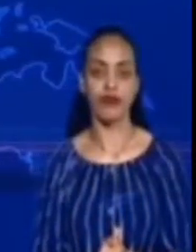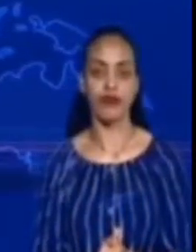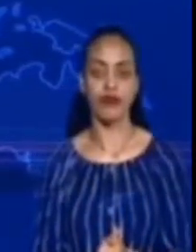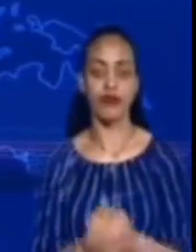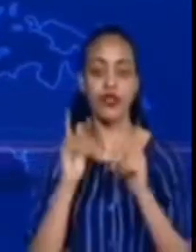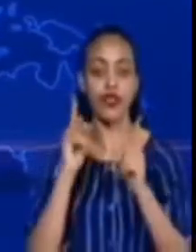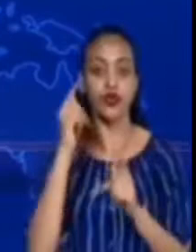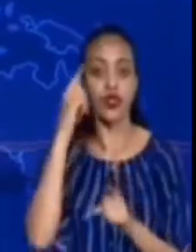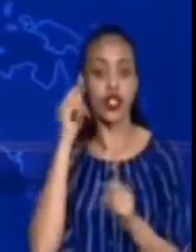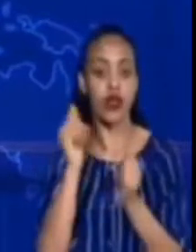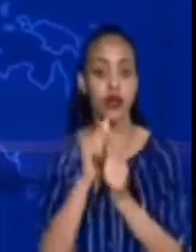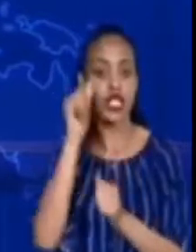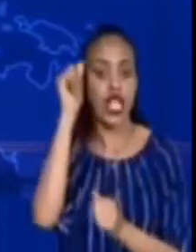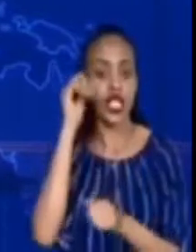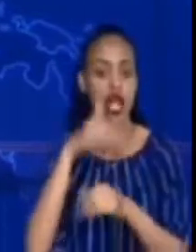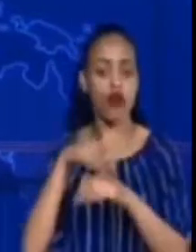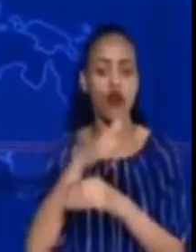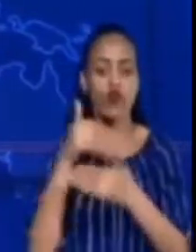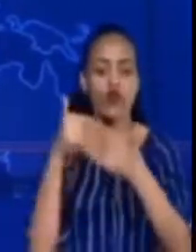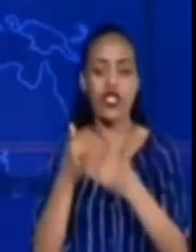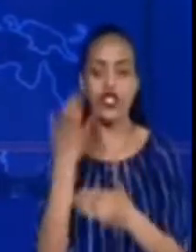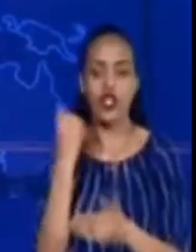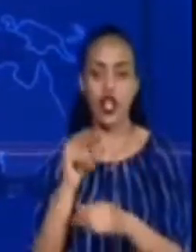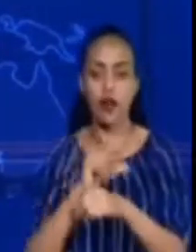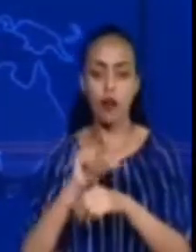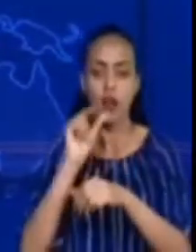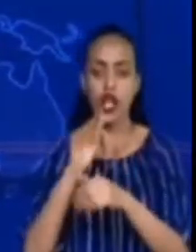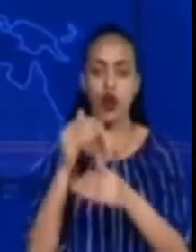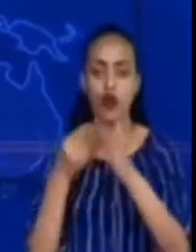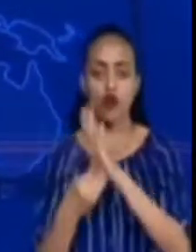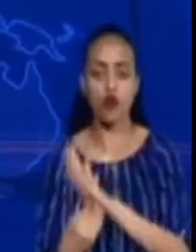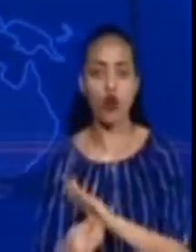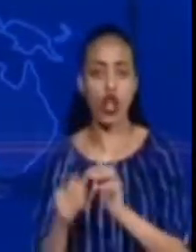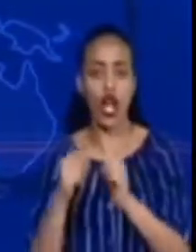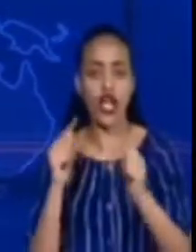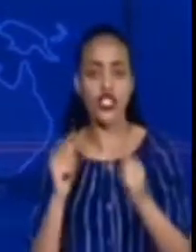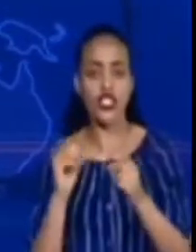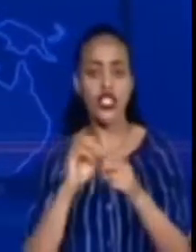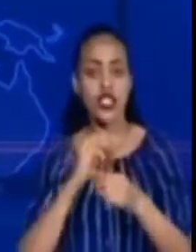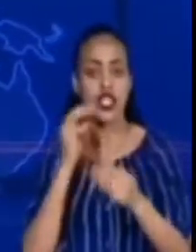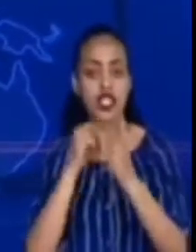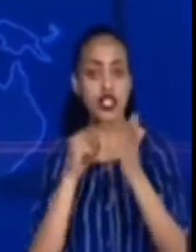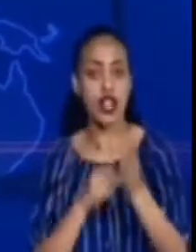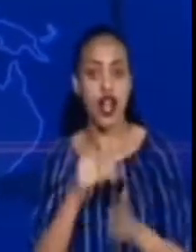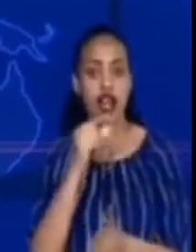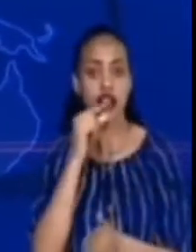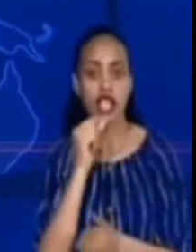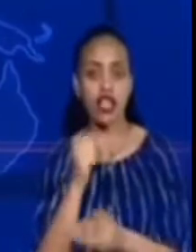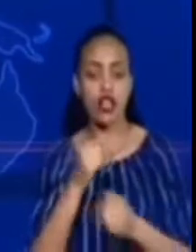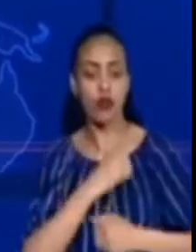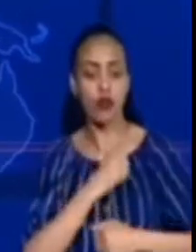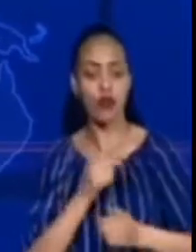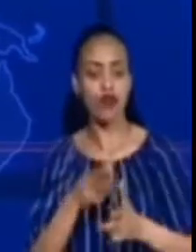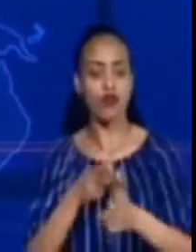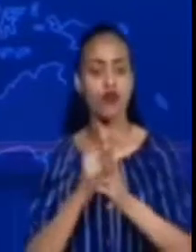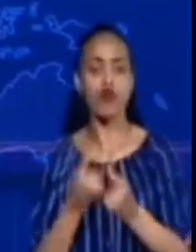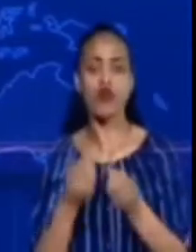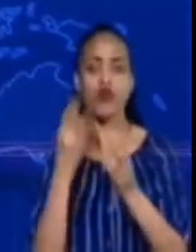የሚያጭበረብር መስሪያ ቤት መሆኑን ይያወቅ አለን ይስሰራይ ነው ክርስቶስ ምንድን ያለው ክርስቶስ እኮ የቄሳርን